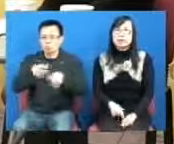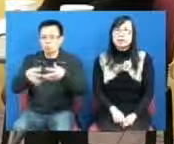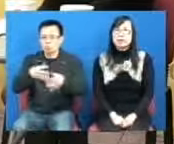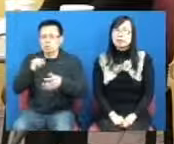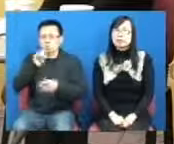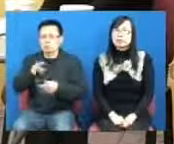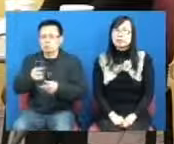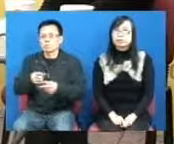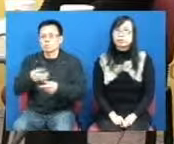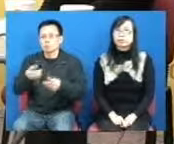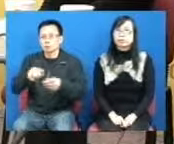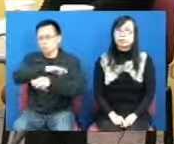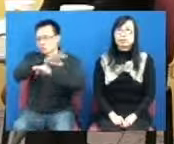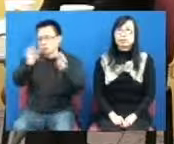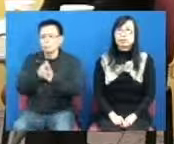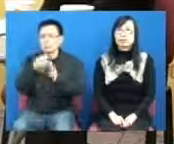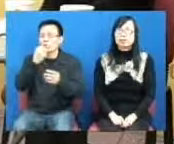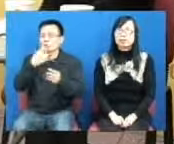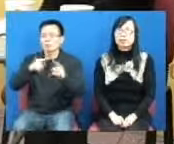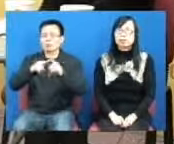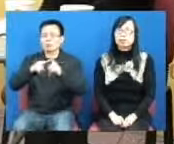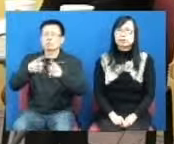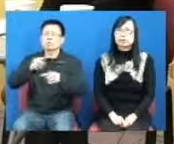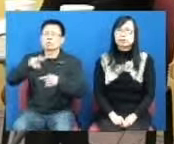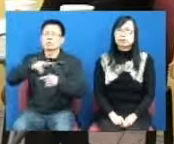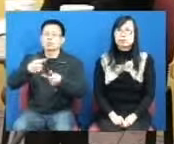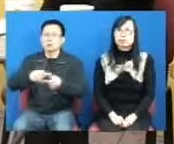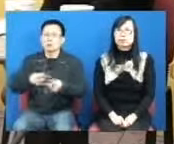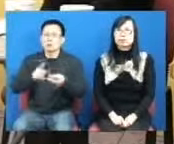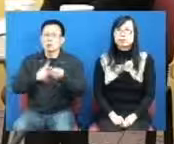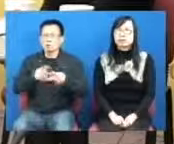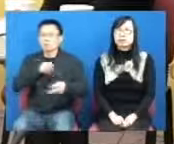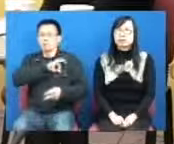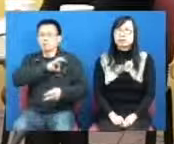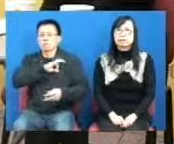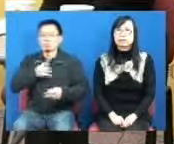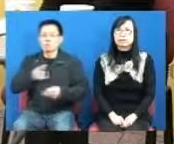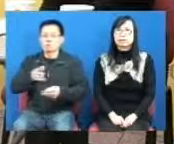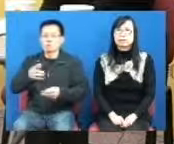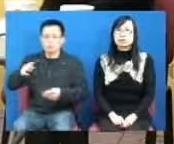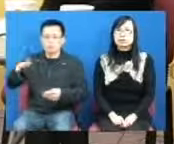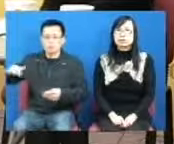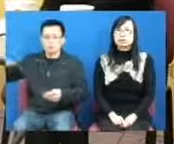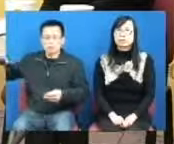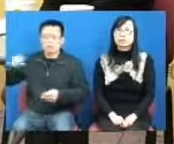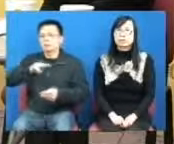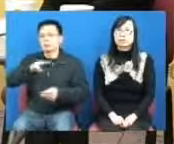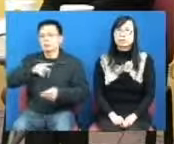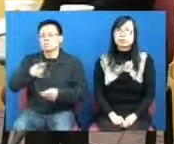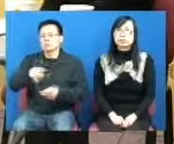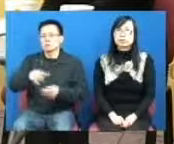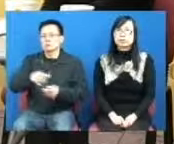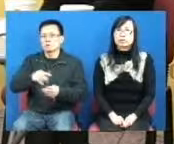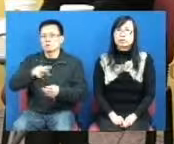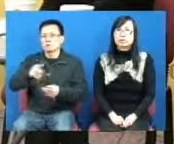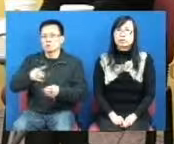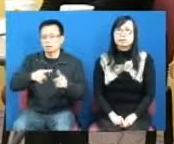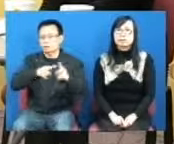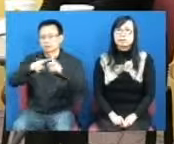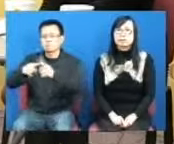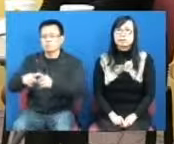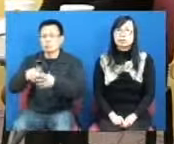跟大部份的香港人都是一樣的就是我們工會的大工子女都好他們自己都是香港人香港都是市民的一